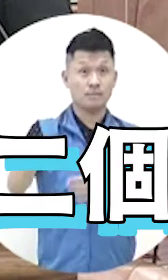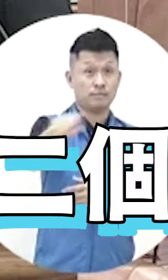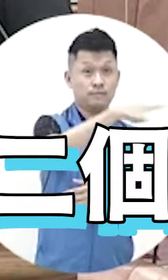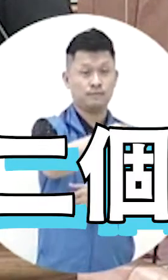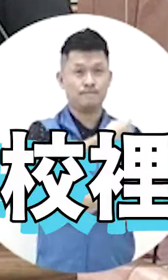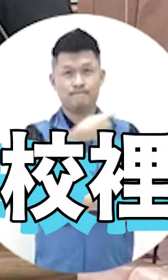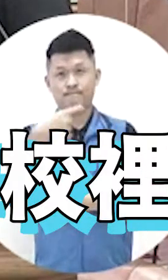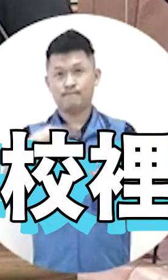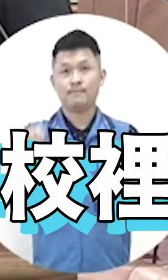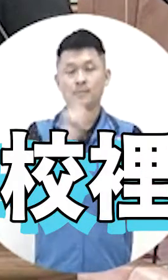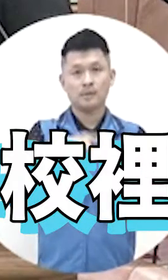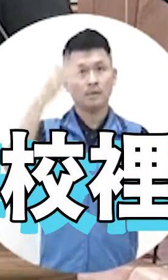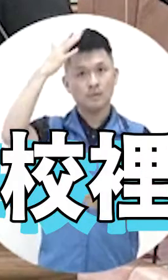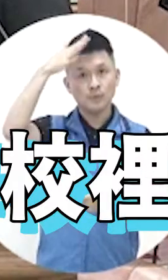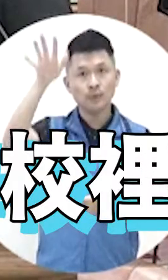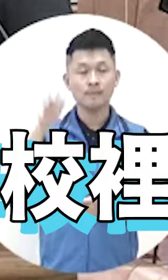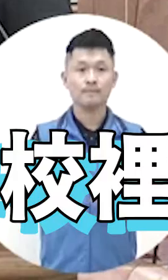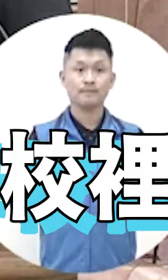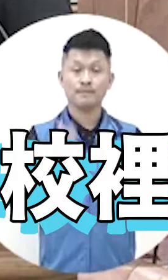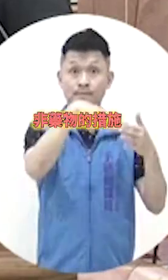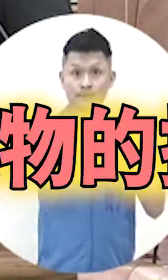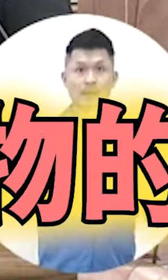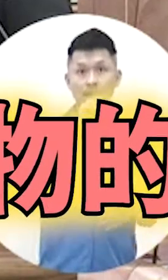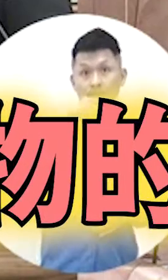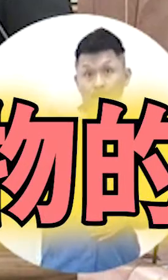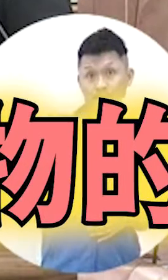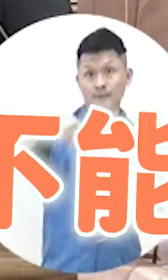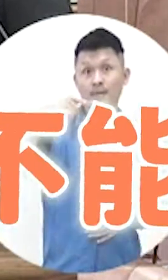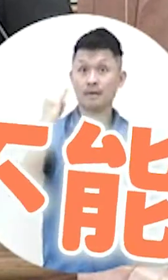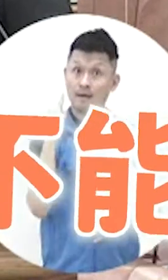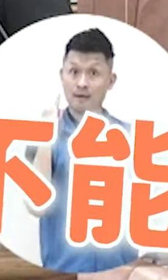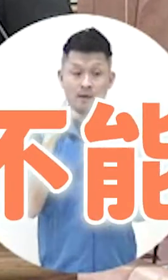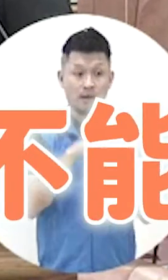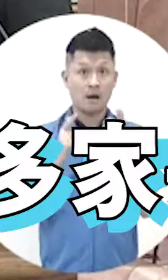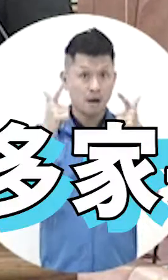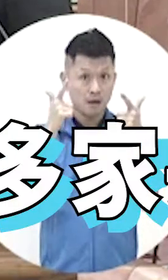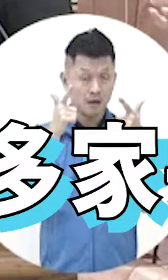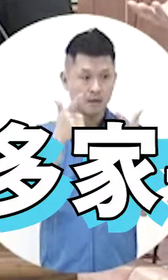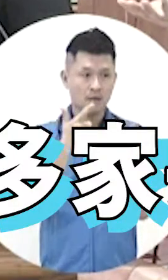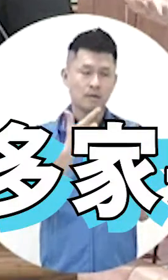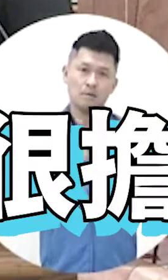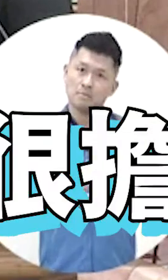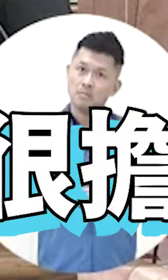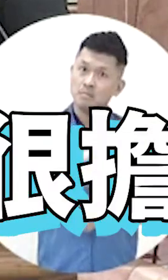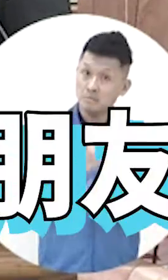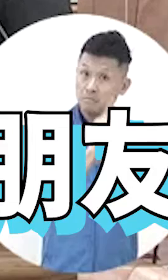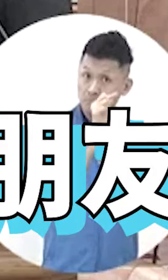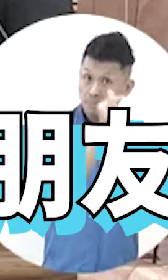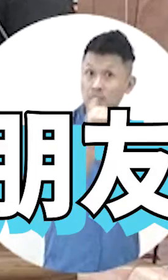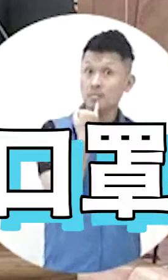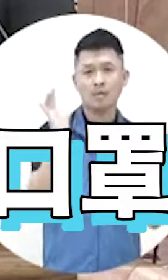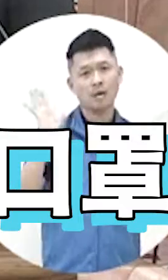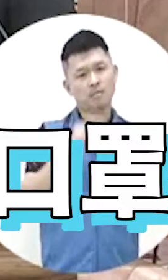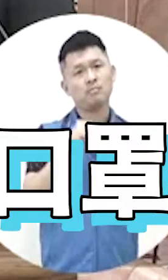讲第二个点就是说，那现在在学校里面的 NPI 啦，非药物的措施到底能不能够落实？我听很多家长反映，他们很担忧啊，他小